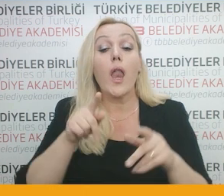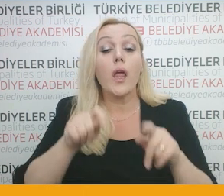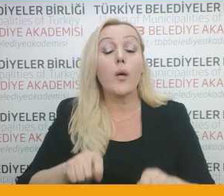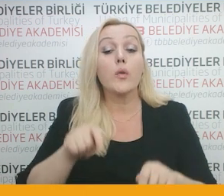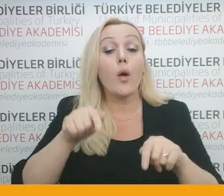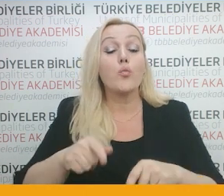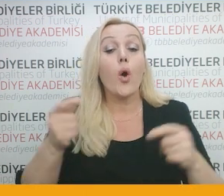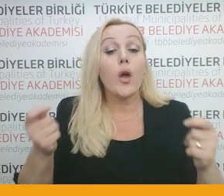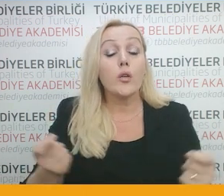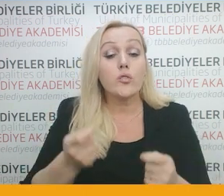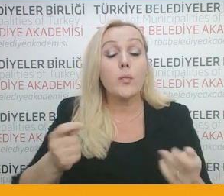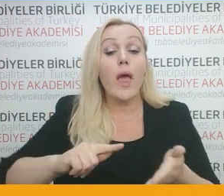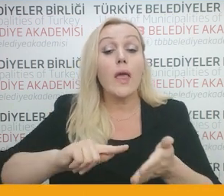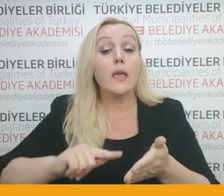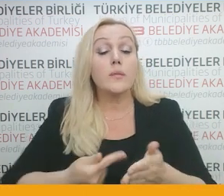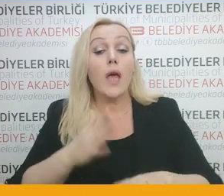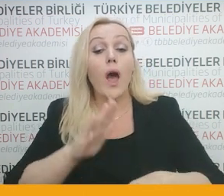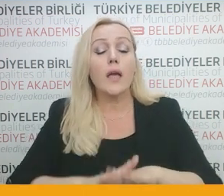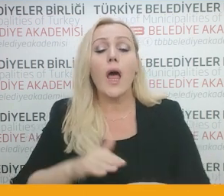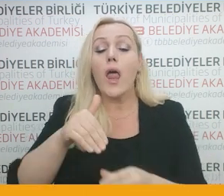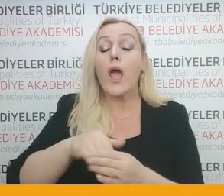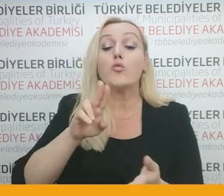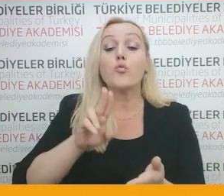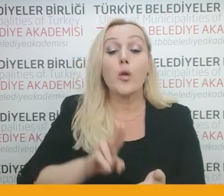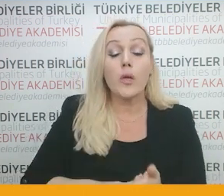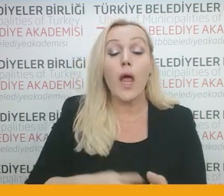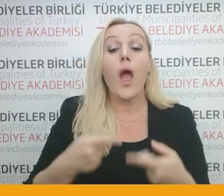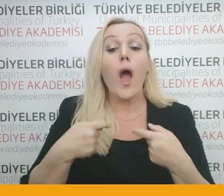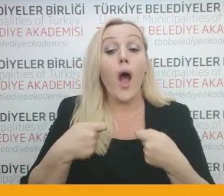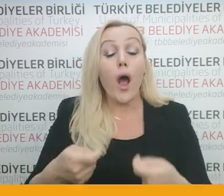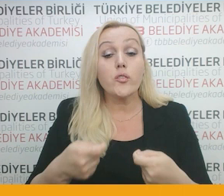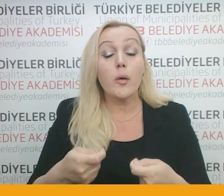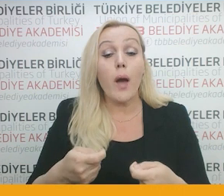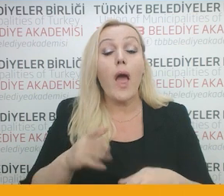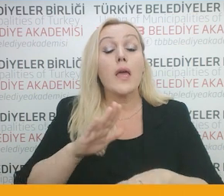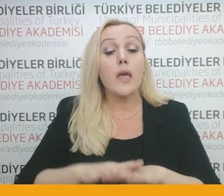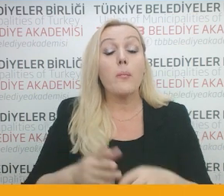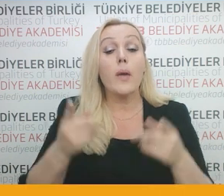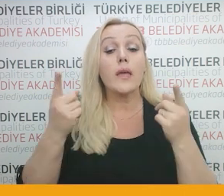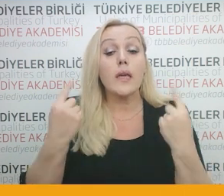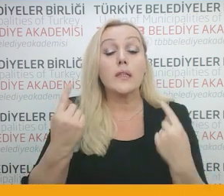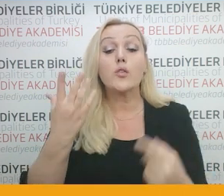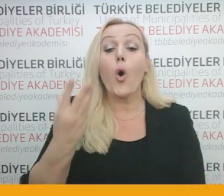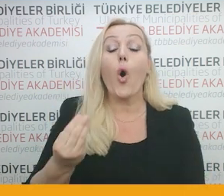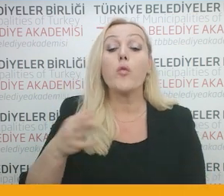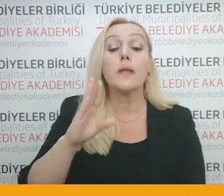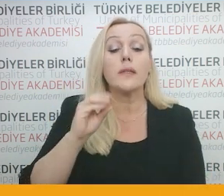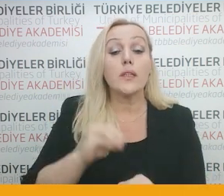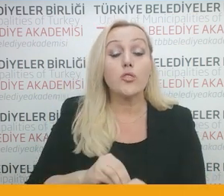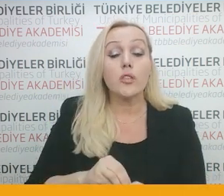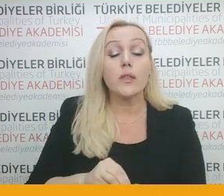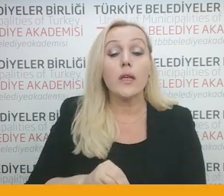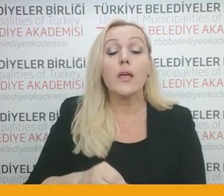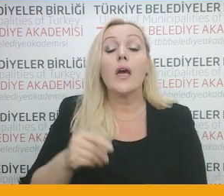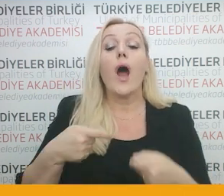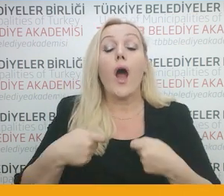işlemde bu karara imza atan encümen üyelerinin harcama yapma yetkilerinin olmaması, bu harcama yetkisinin